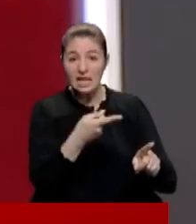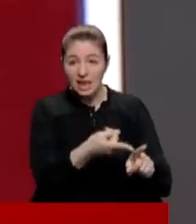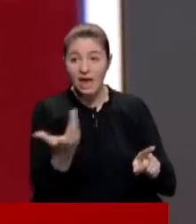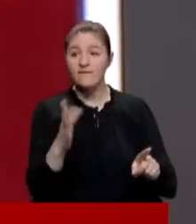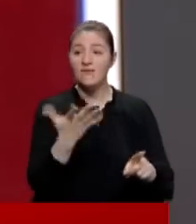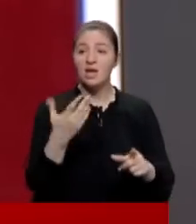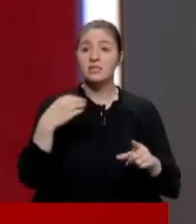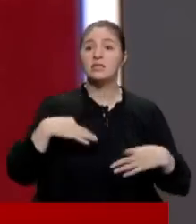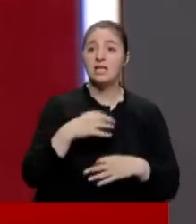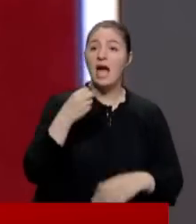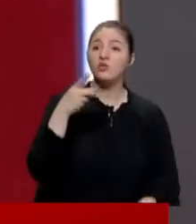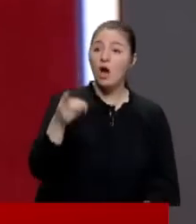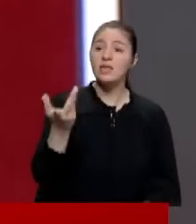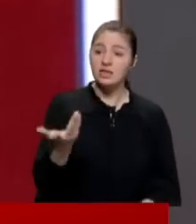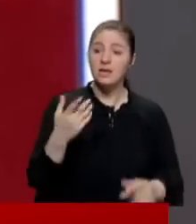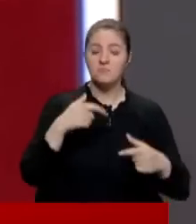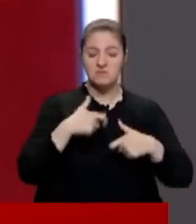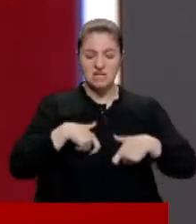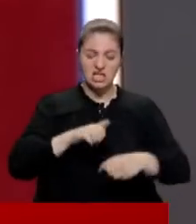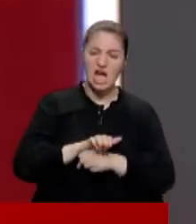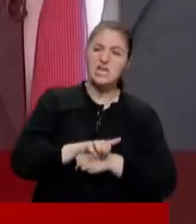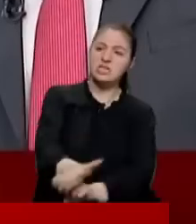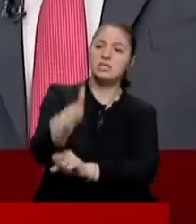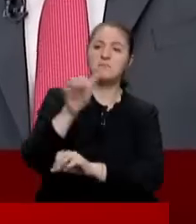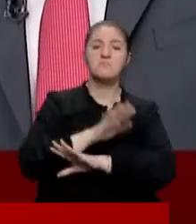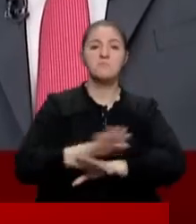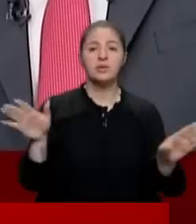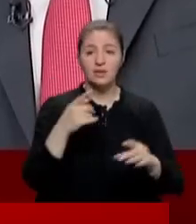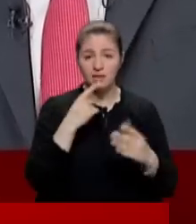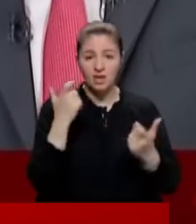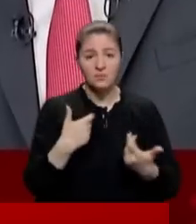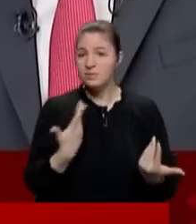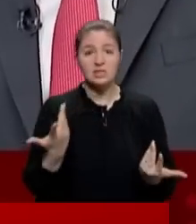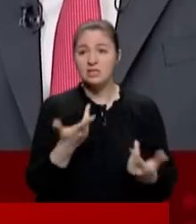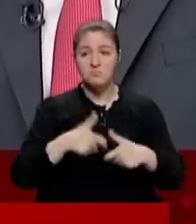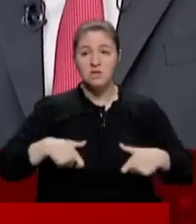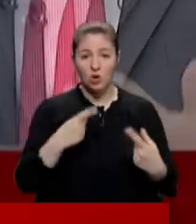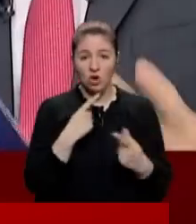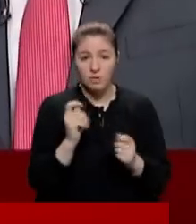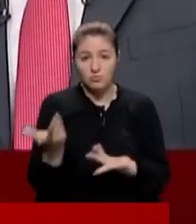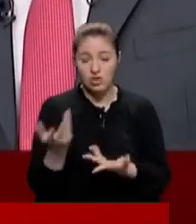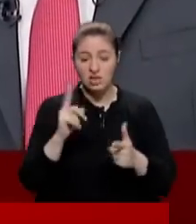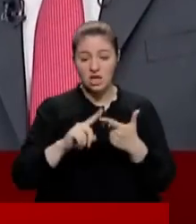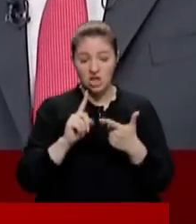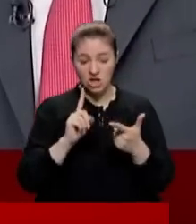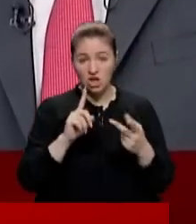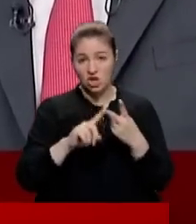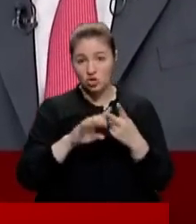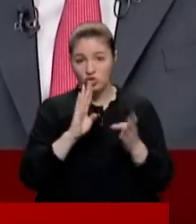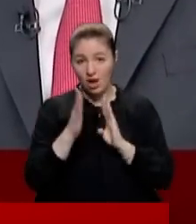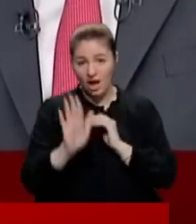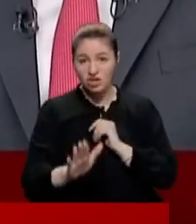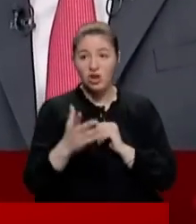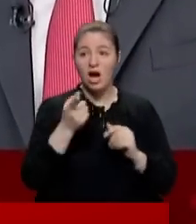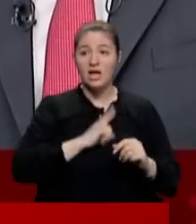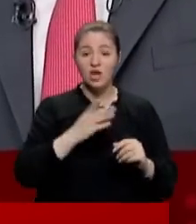veya sayın Erdoğan'ın milliyetçiliği ayaklarımın altına aldım dediği yerde nasıl millilikten bahsedebiliriz ikinci Tura kalacak adayın da